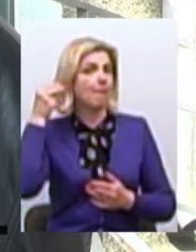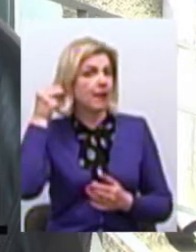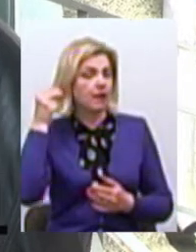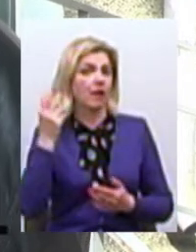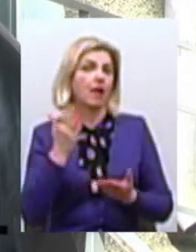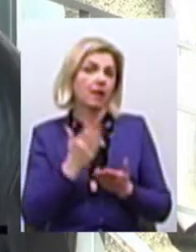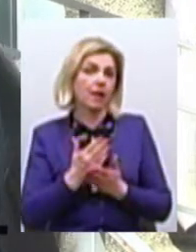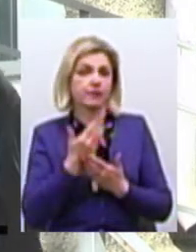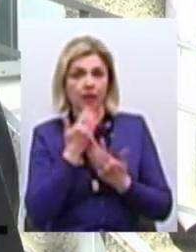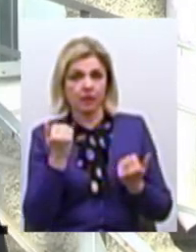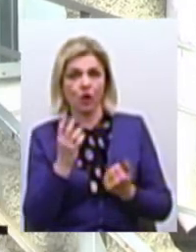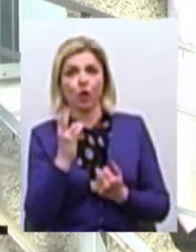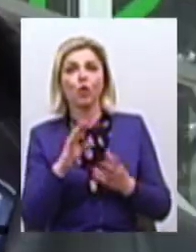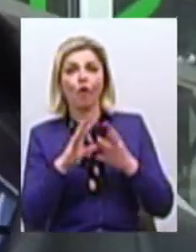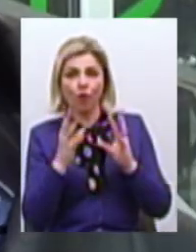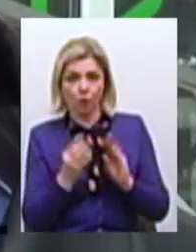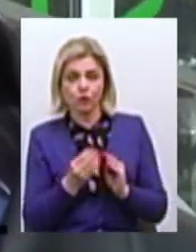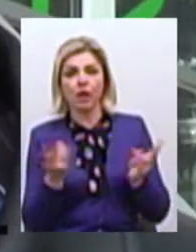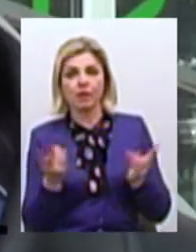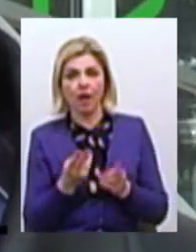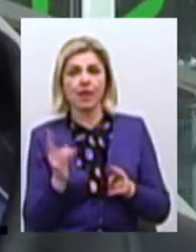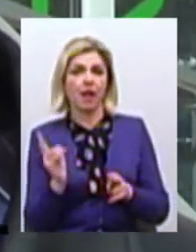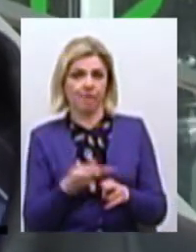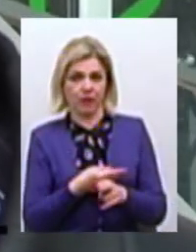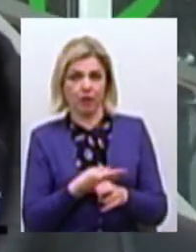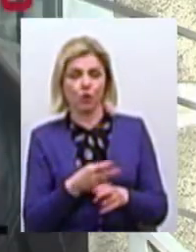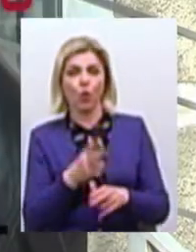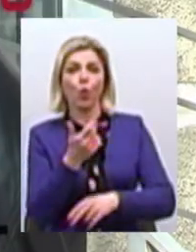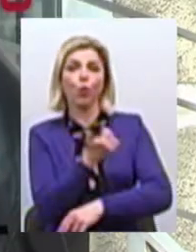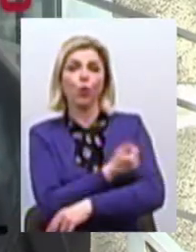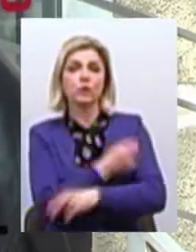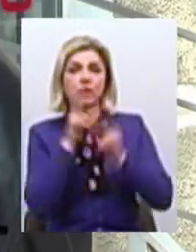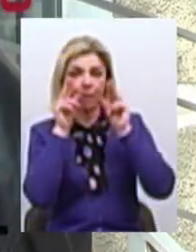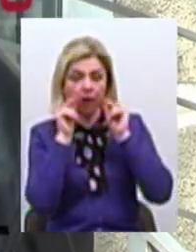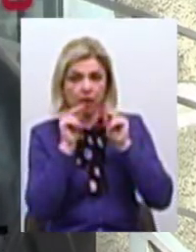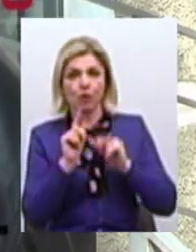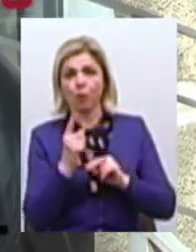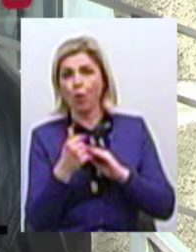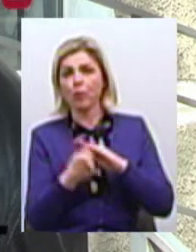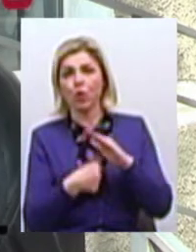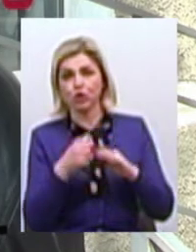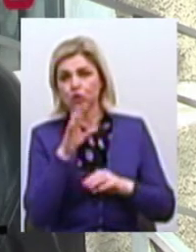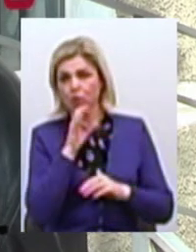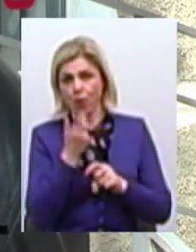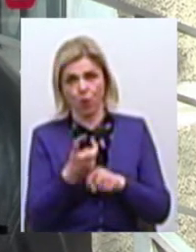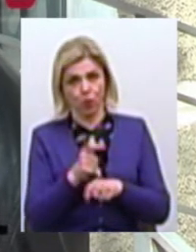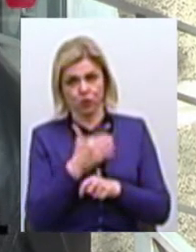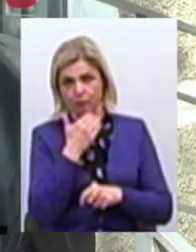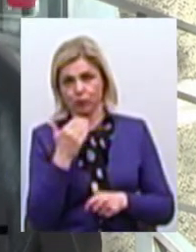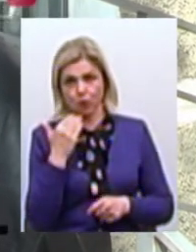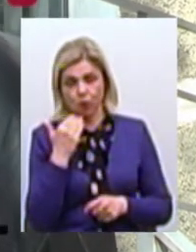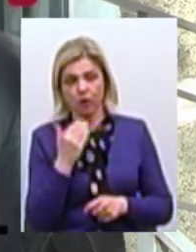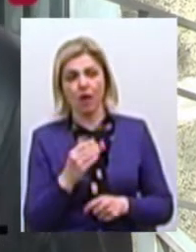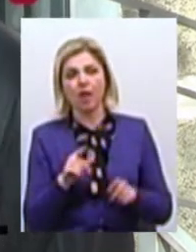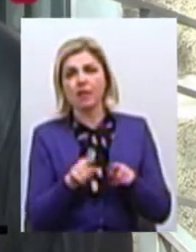есть, нету, но вообще надо ликвидировать. Усыплять надо, иначе бродячих собак очень много. И в